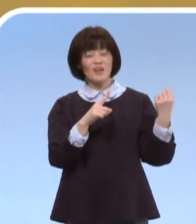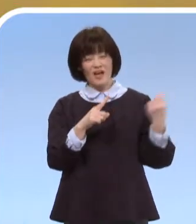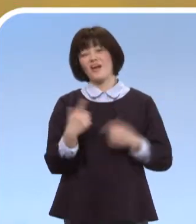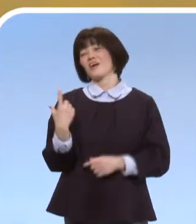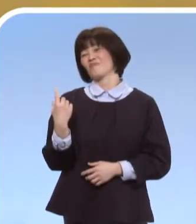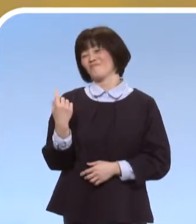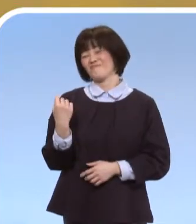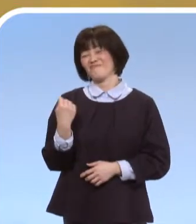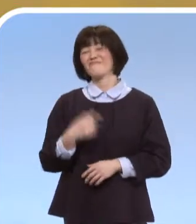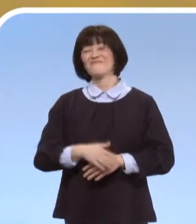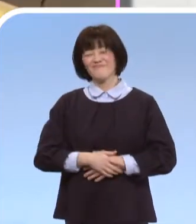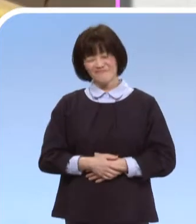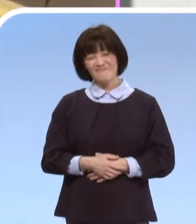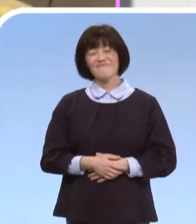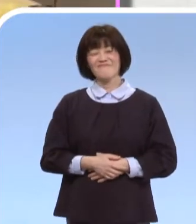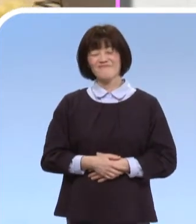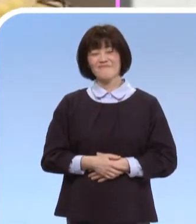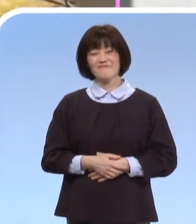けじゃなくて、